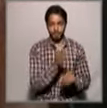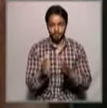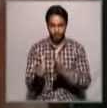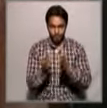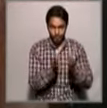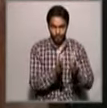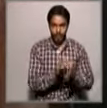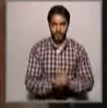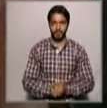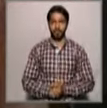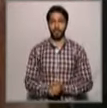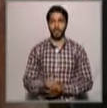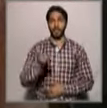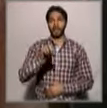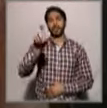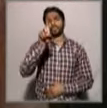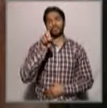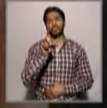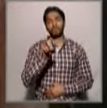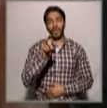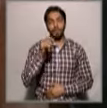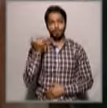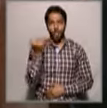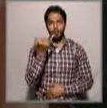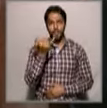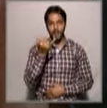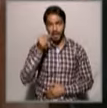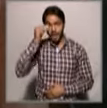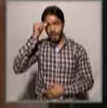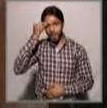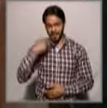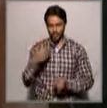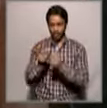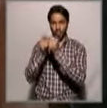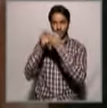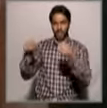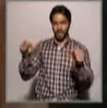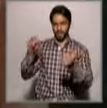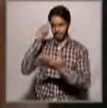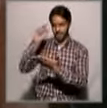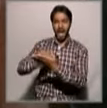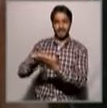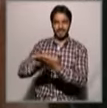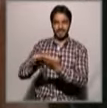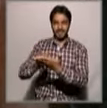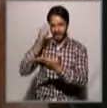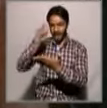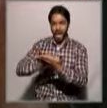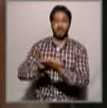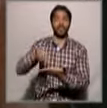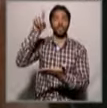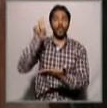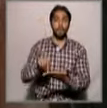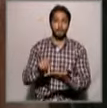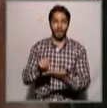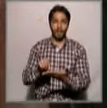عن الأبراج، برج كذا وبرج كذا وصفات برج كذا كذا، فالأبراج وما يقال عنها، ولكن بعد